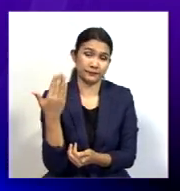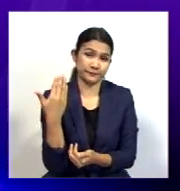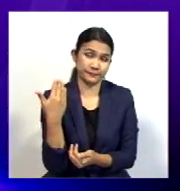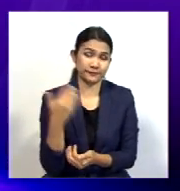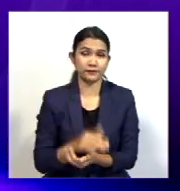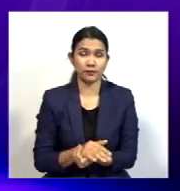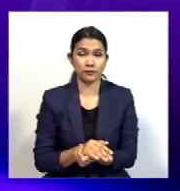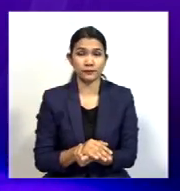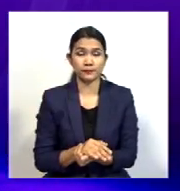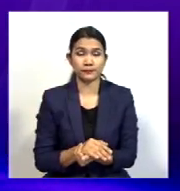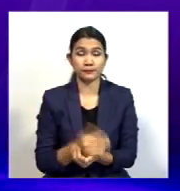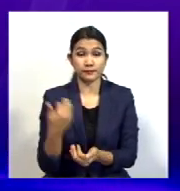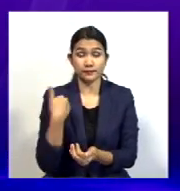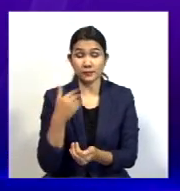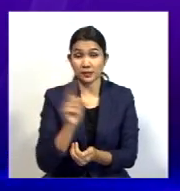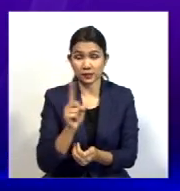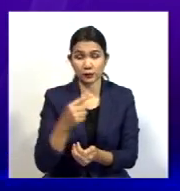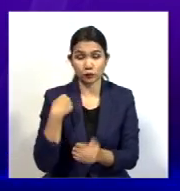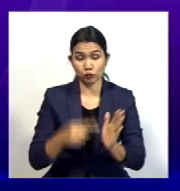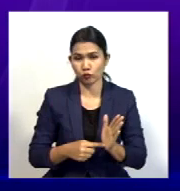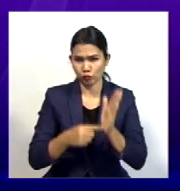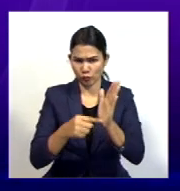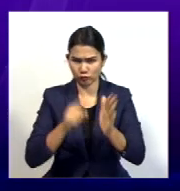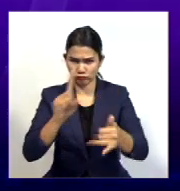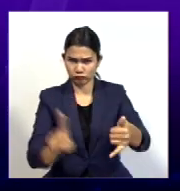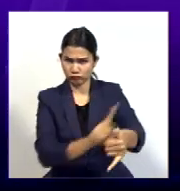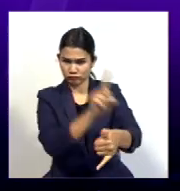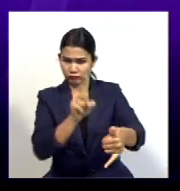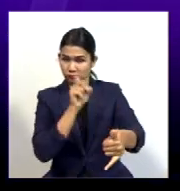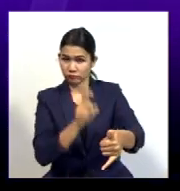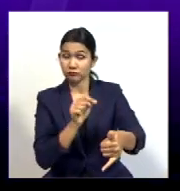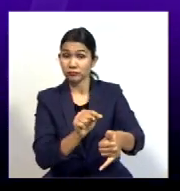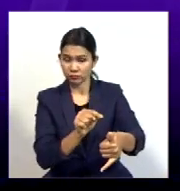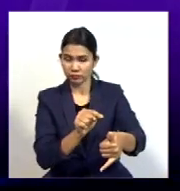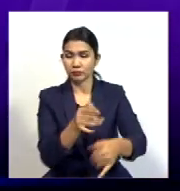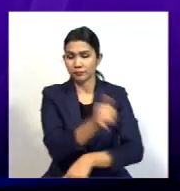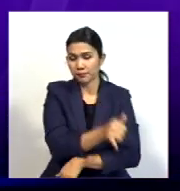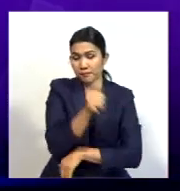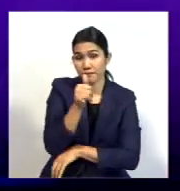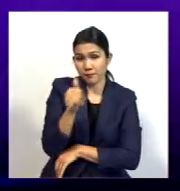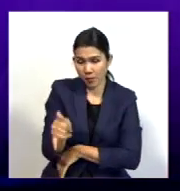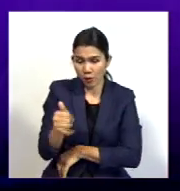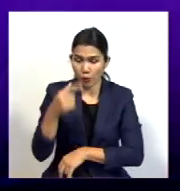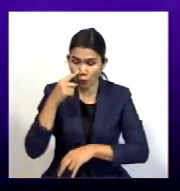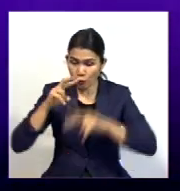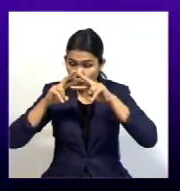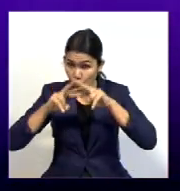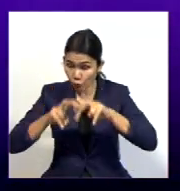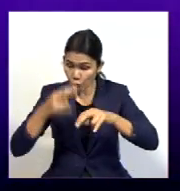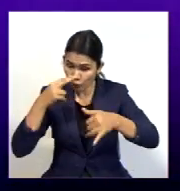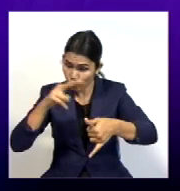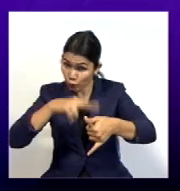เมื่อมีตัวอย่างนะครับที่จากผู้ที่สงสัยนะครับก็จะมาทำการตรวจคัดกรองก่อนนะ